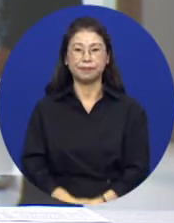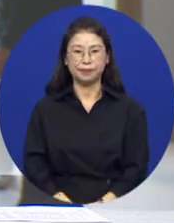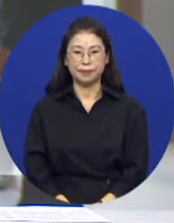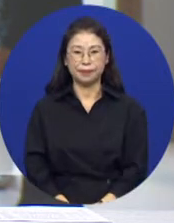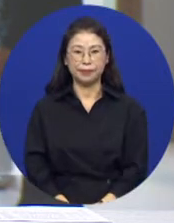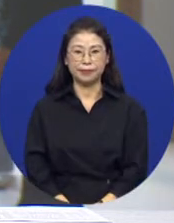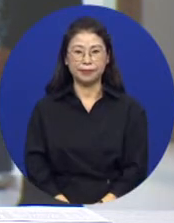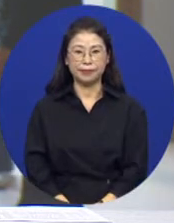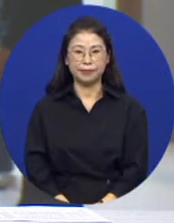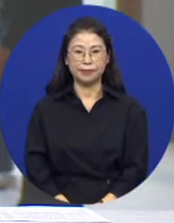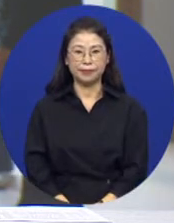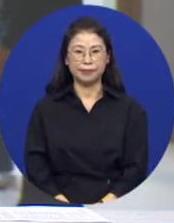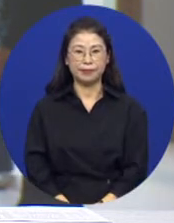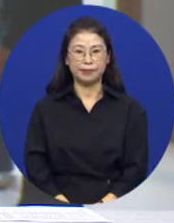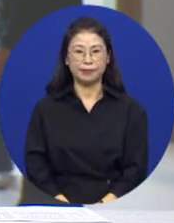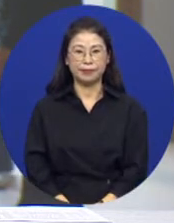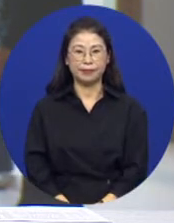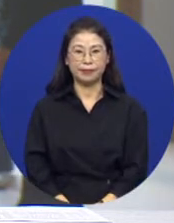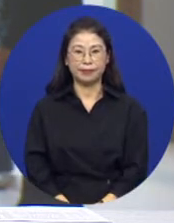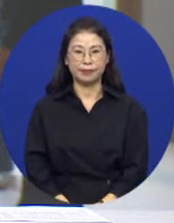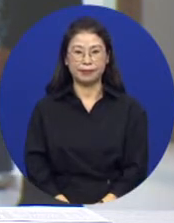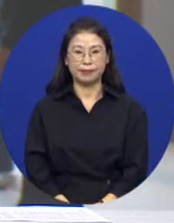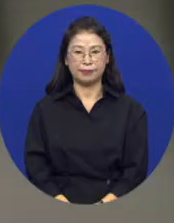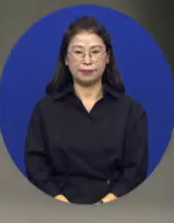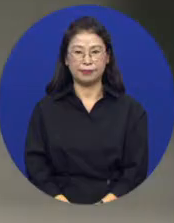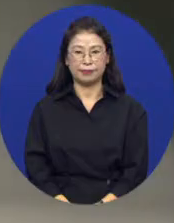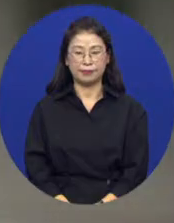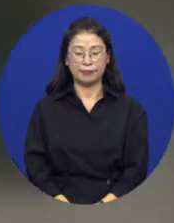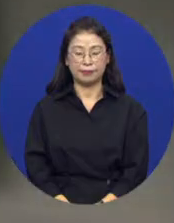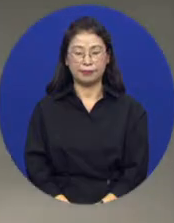이따금 기자가 보도합니다.